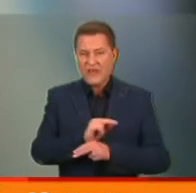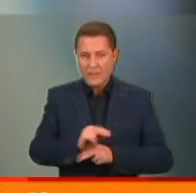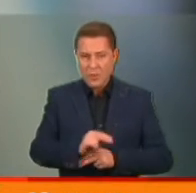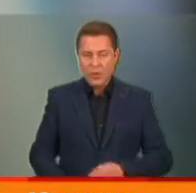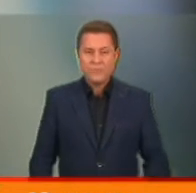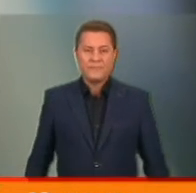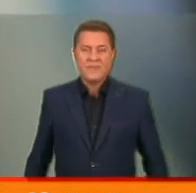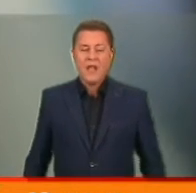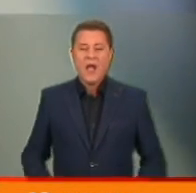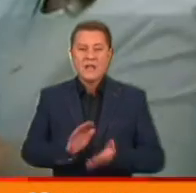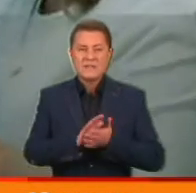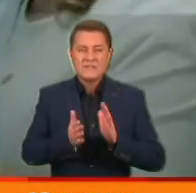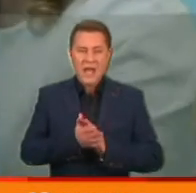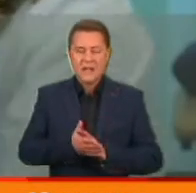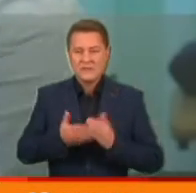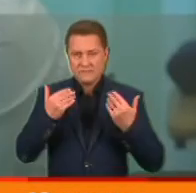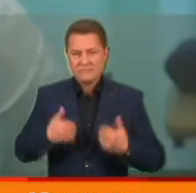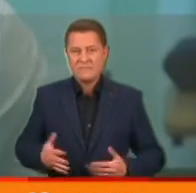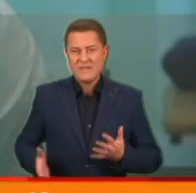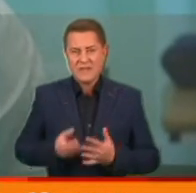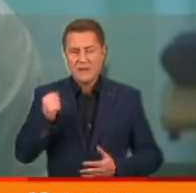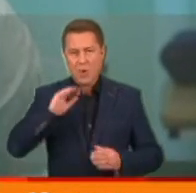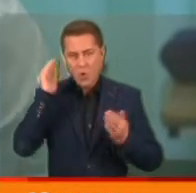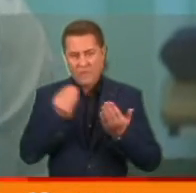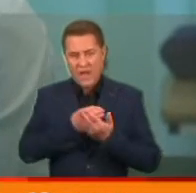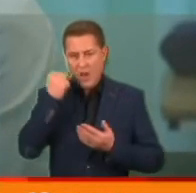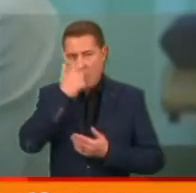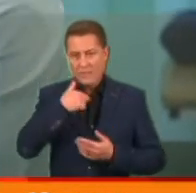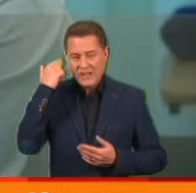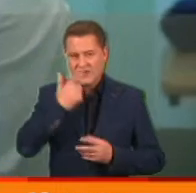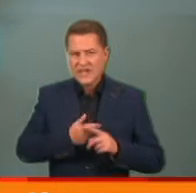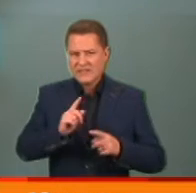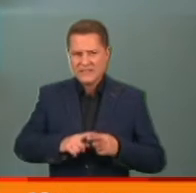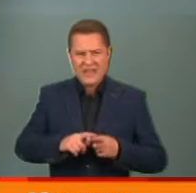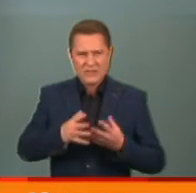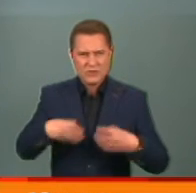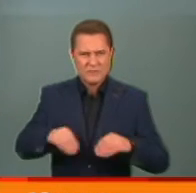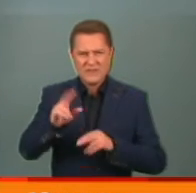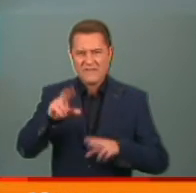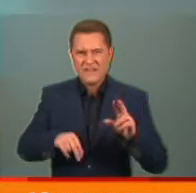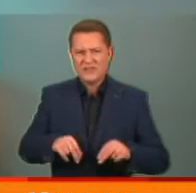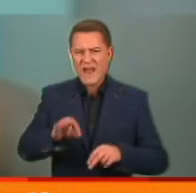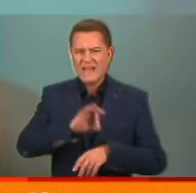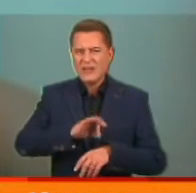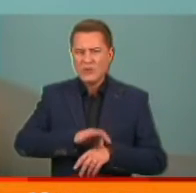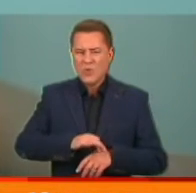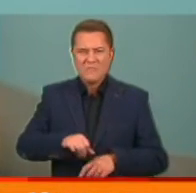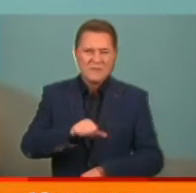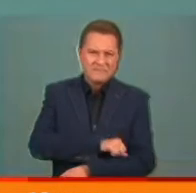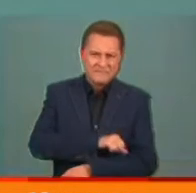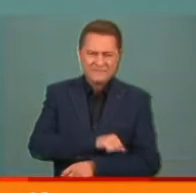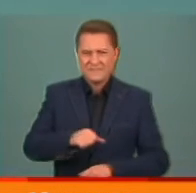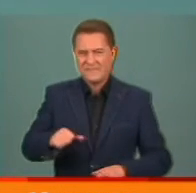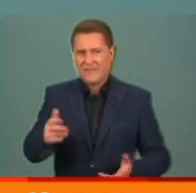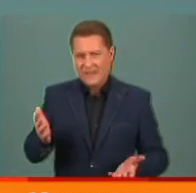воно стан взагалі. Ірина ховає обличчя. Гепатит С суспільство досі вважає недугою лише асоціальних